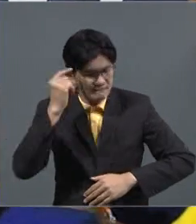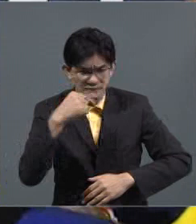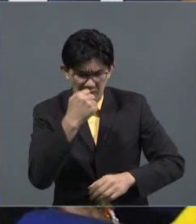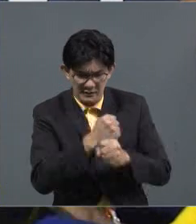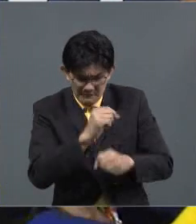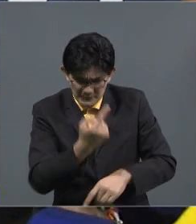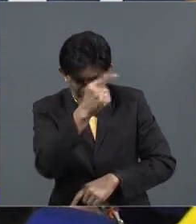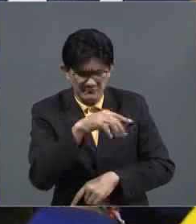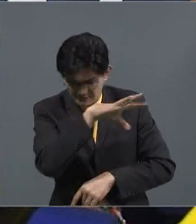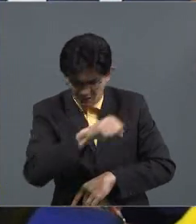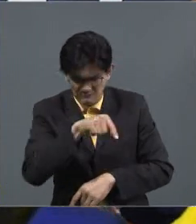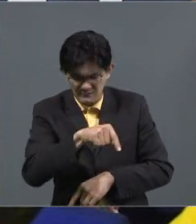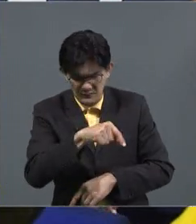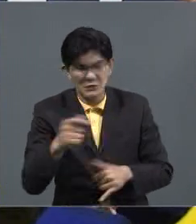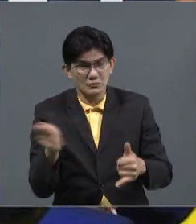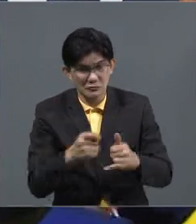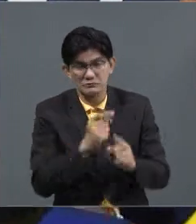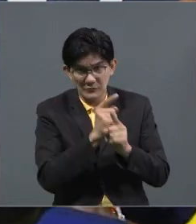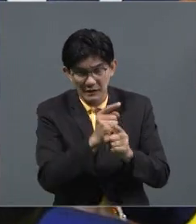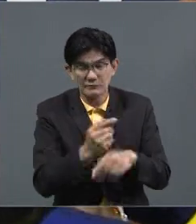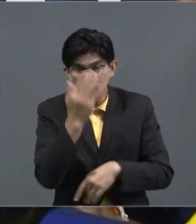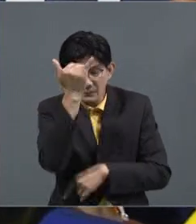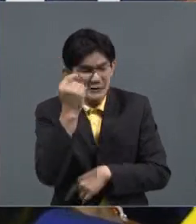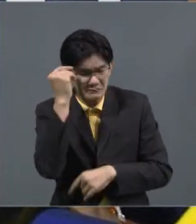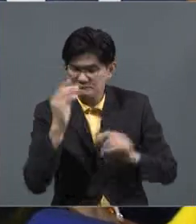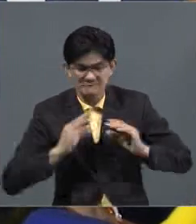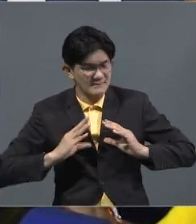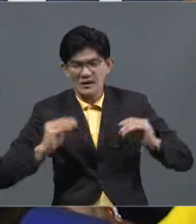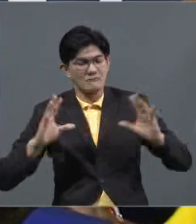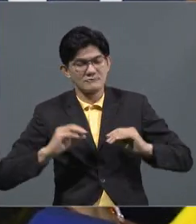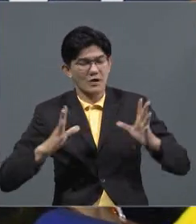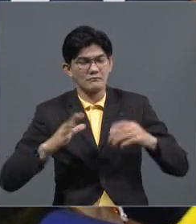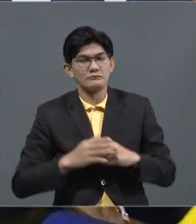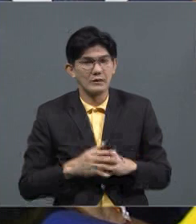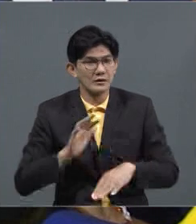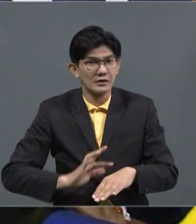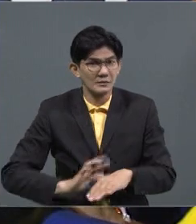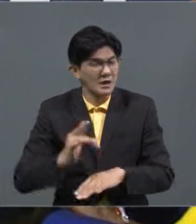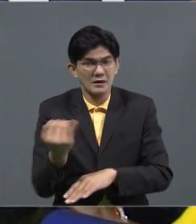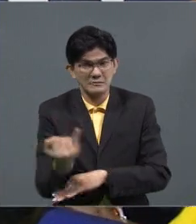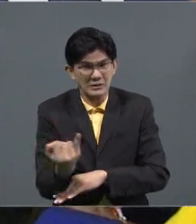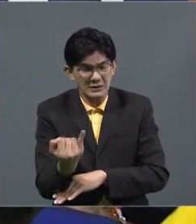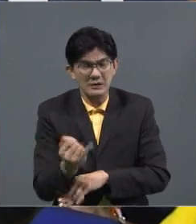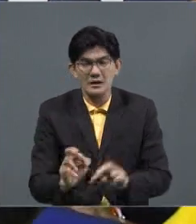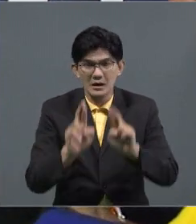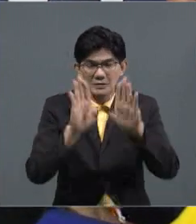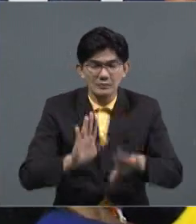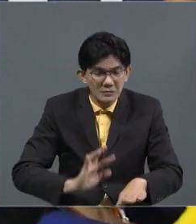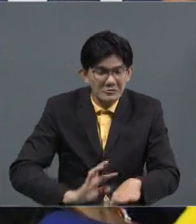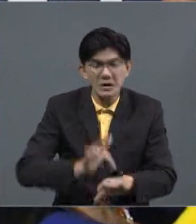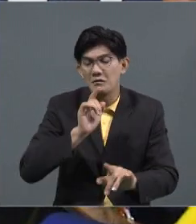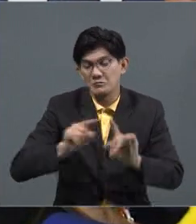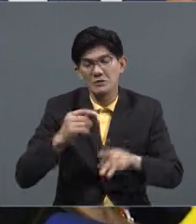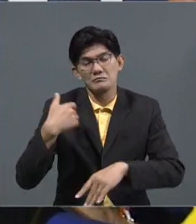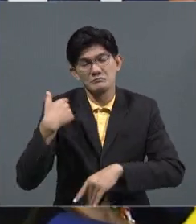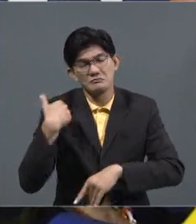อและแหล่งที่มาของปลาสายพันธุ์นี้ให้ได้เพราะว่าเราจะไม่ยอมส่งธรรมชาติที่ไม่สมบูรณ์ส่งระบบนิเวศที่